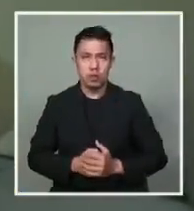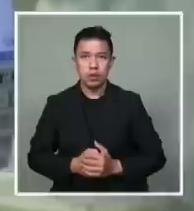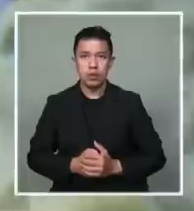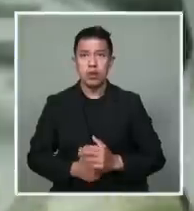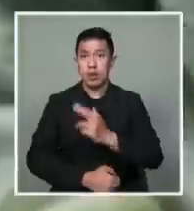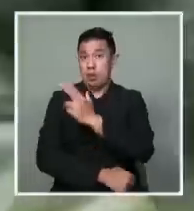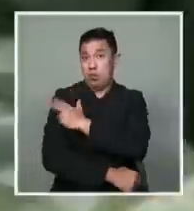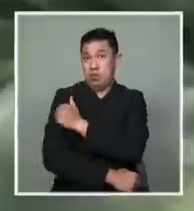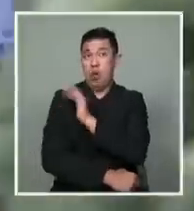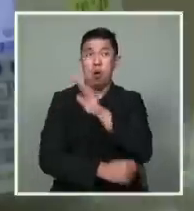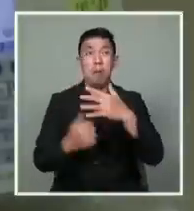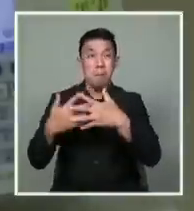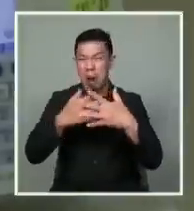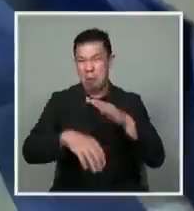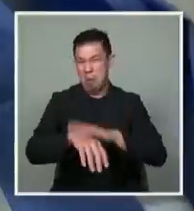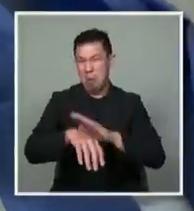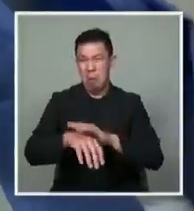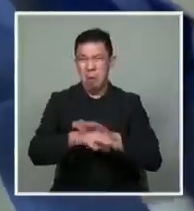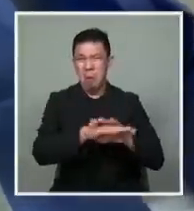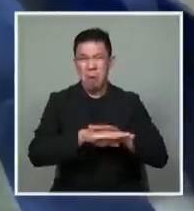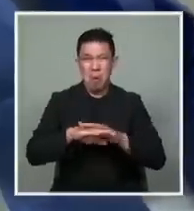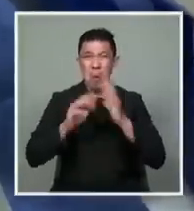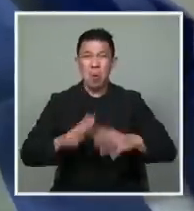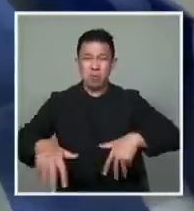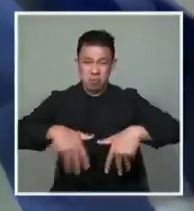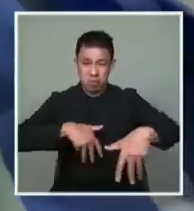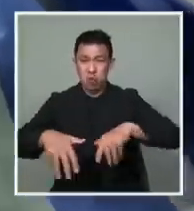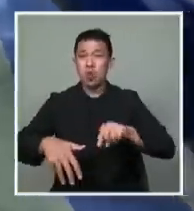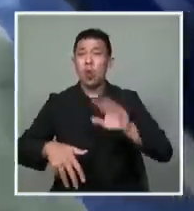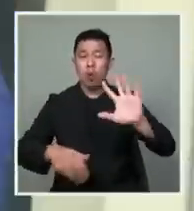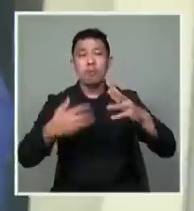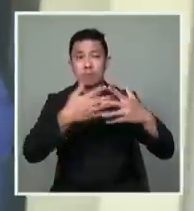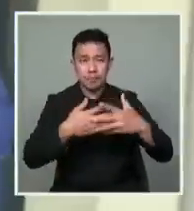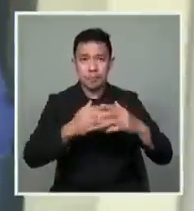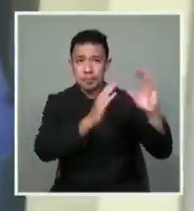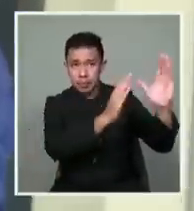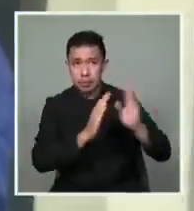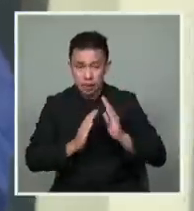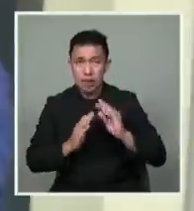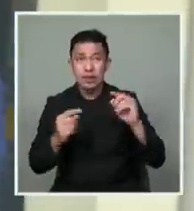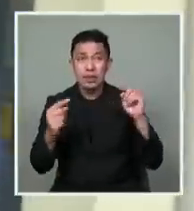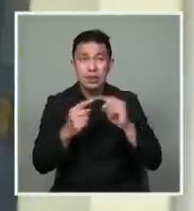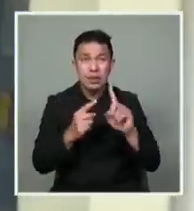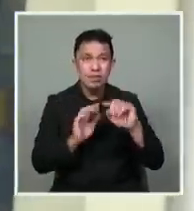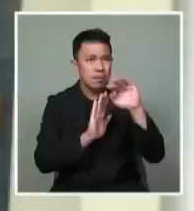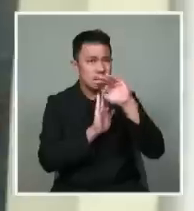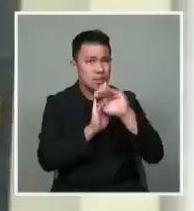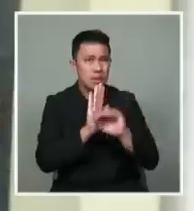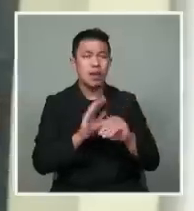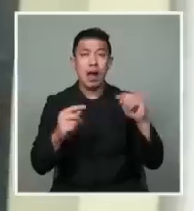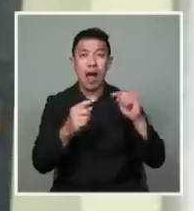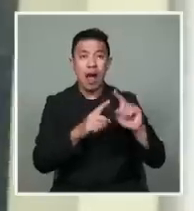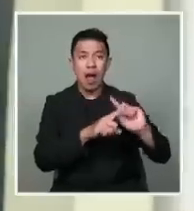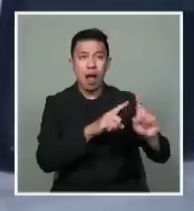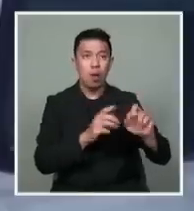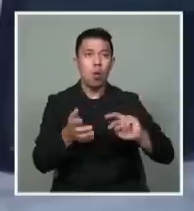ฉุกเฉินของอเมริกาก็เตือนนะคะว่าขอให้ชาวอเมริกันปฏิบัติตาม stay at home order นะคะมันเริ่มออกมาในหลายๆพื้นที่